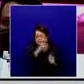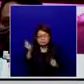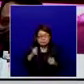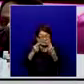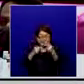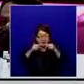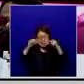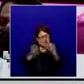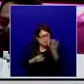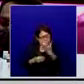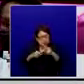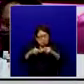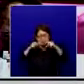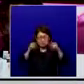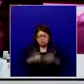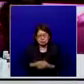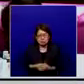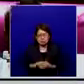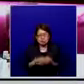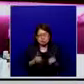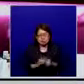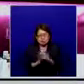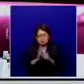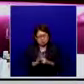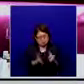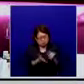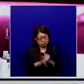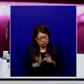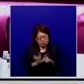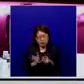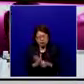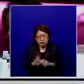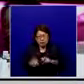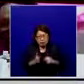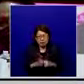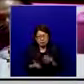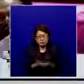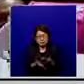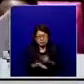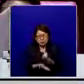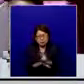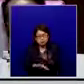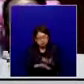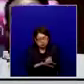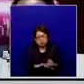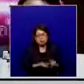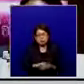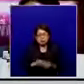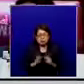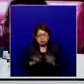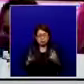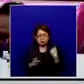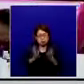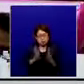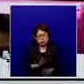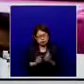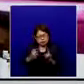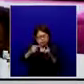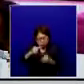านประธานพรบ.ช่วยแก้ปัญหาตลาดนี่ตาสารนี่โดยคณะกรรมการมี7คนมีอะไรต่าง